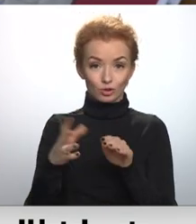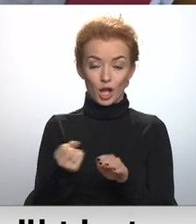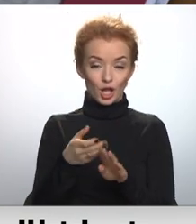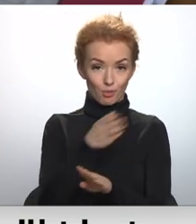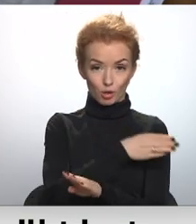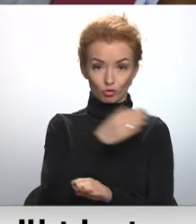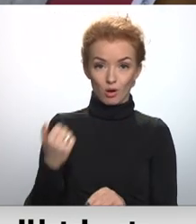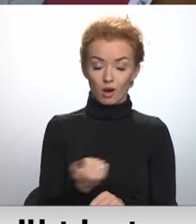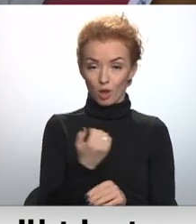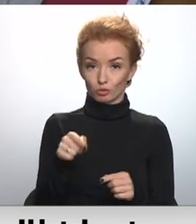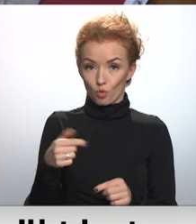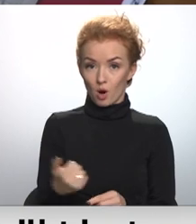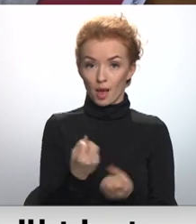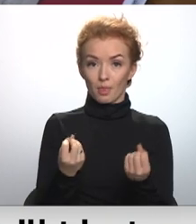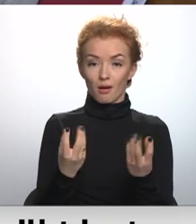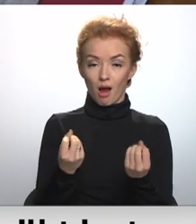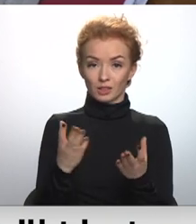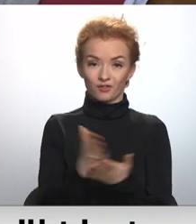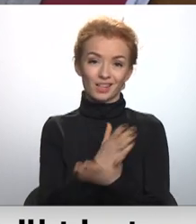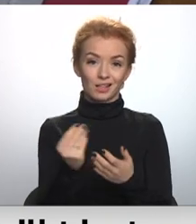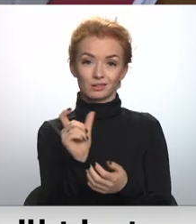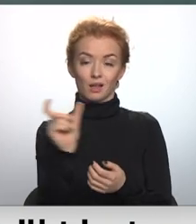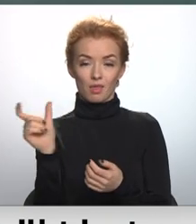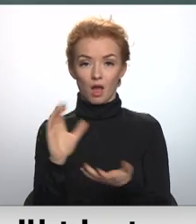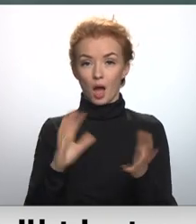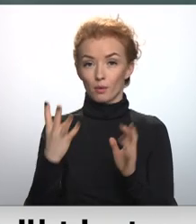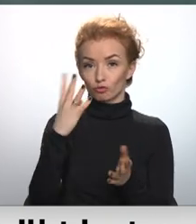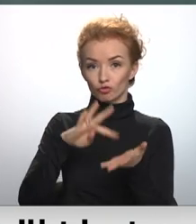iepriekšējo gadu, šogad dabasgāzes vidējā cena esot apmēram